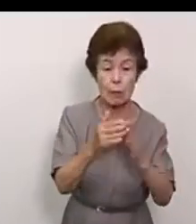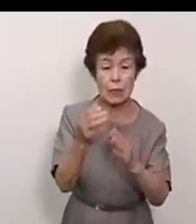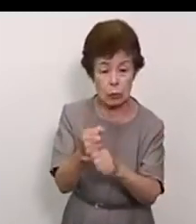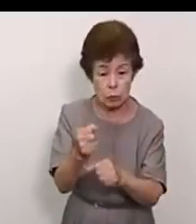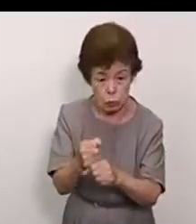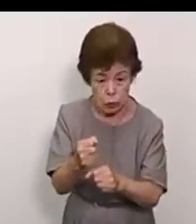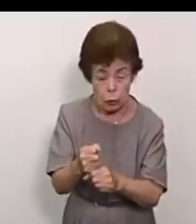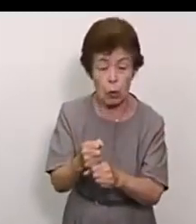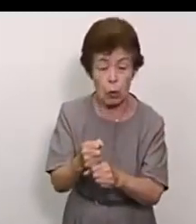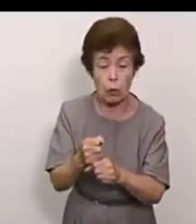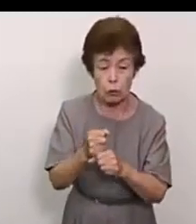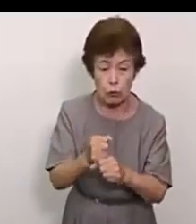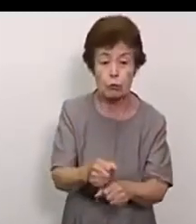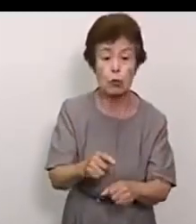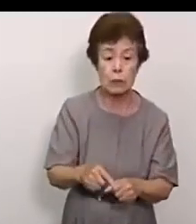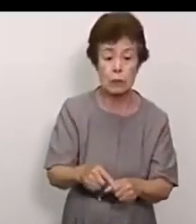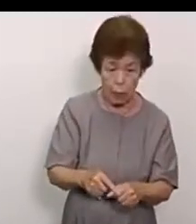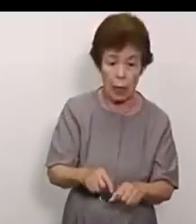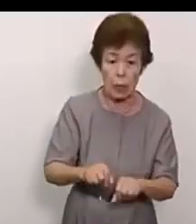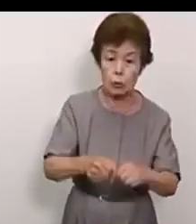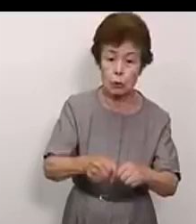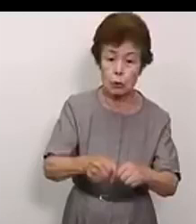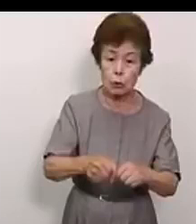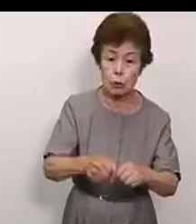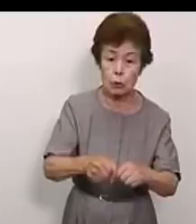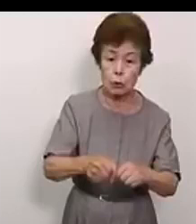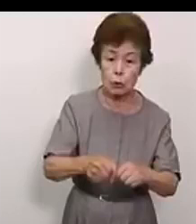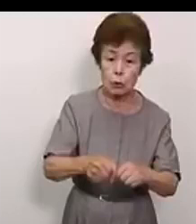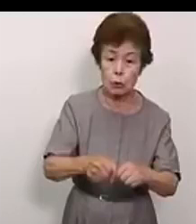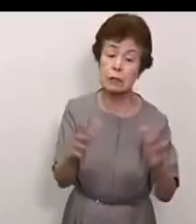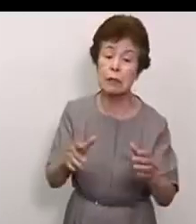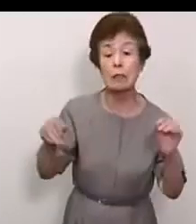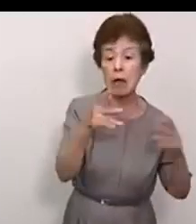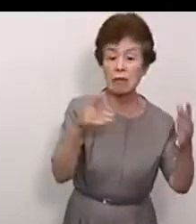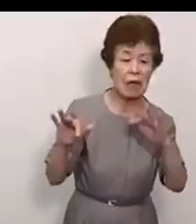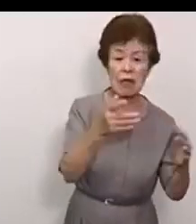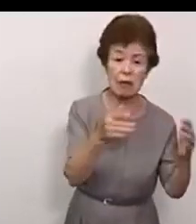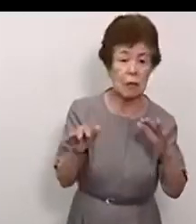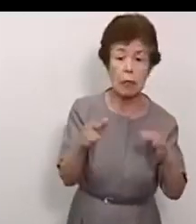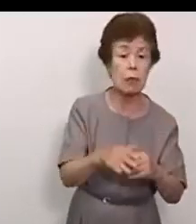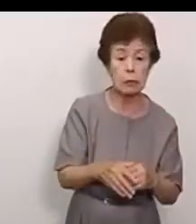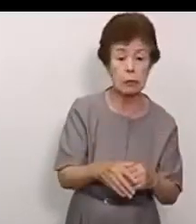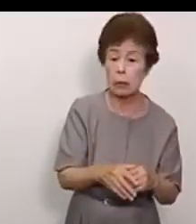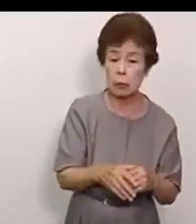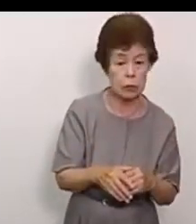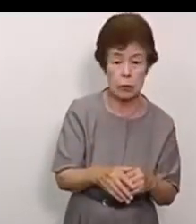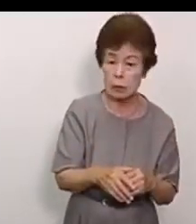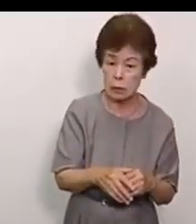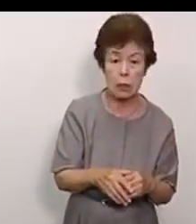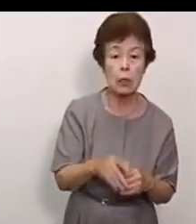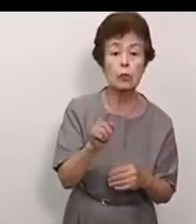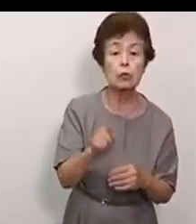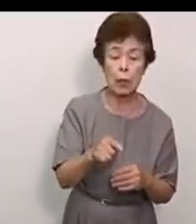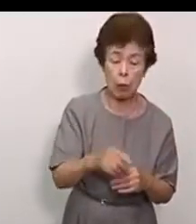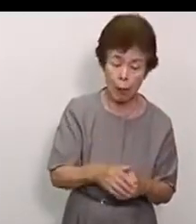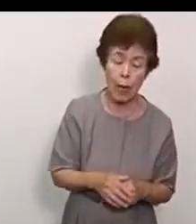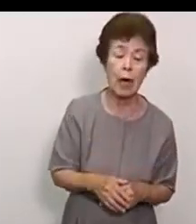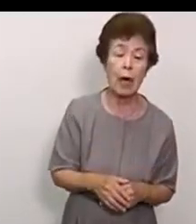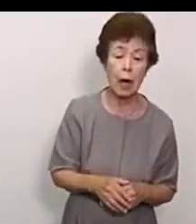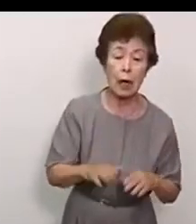の有識者ばっかり集まっていろいろけんけんがくがくやっても、私はそういう今の障害